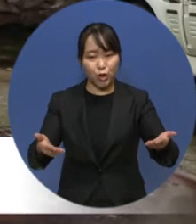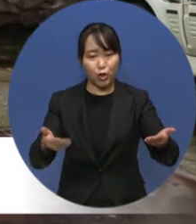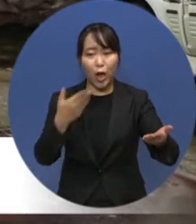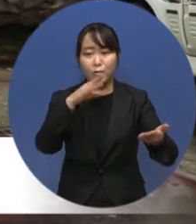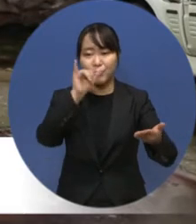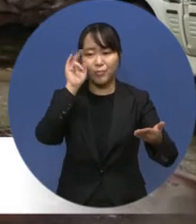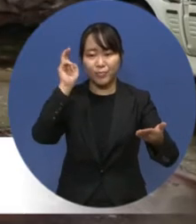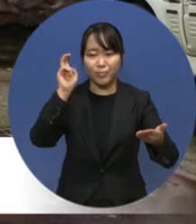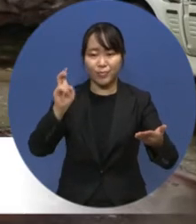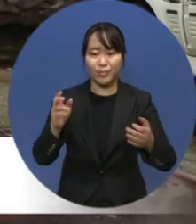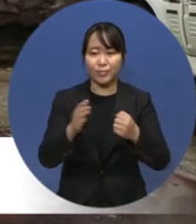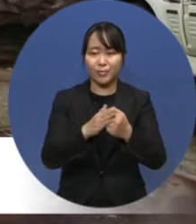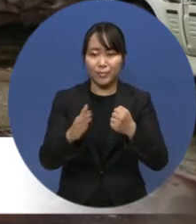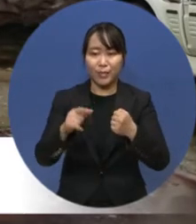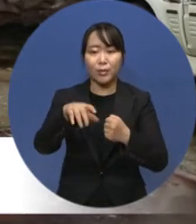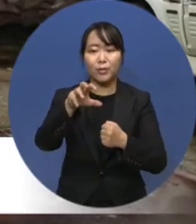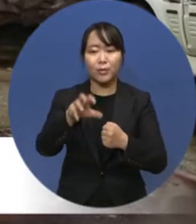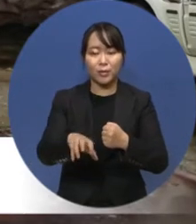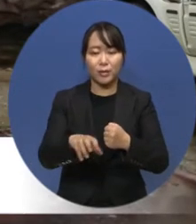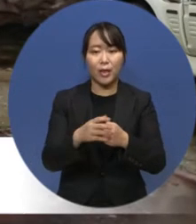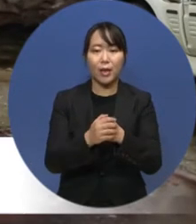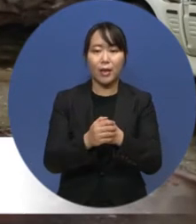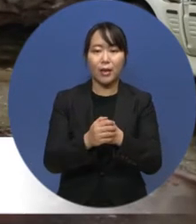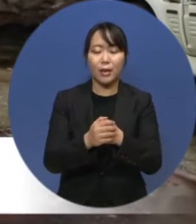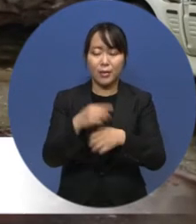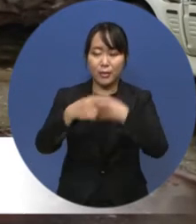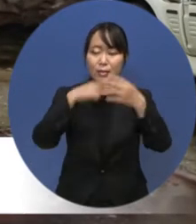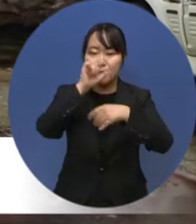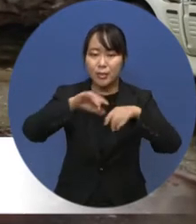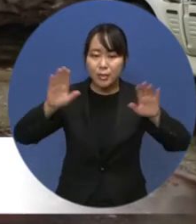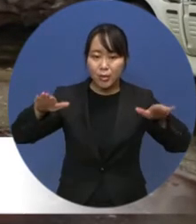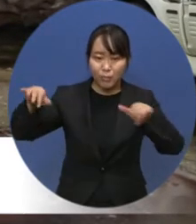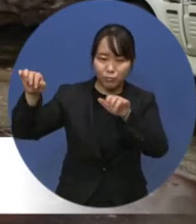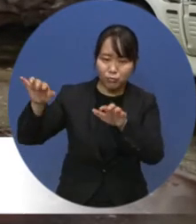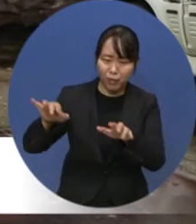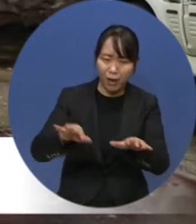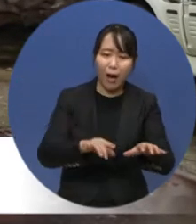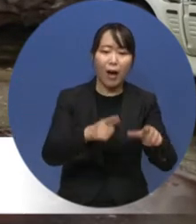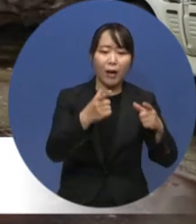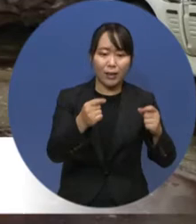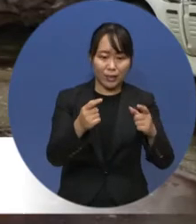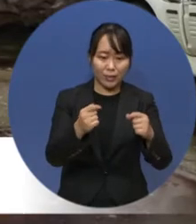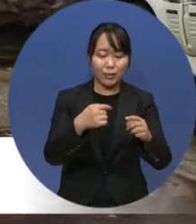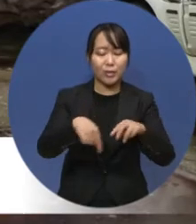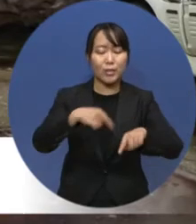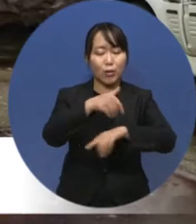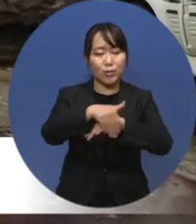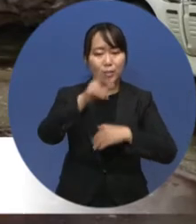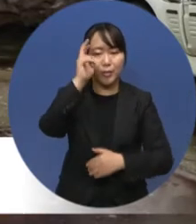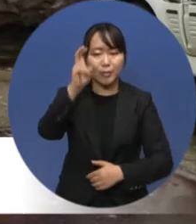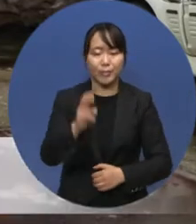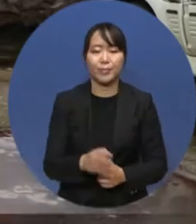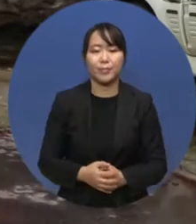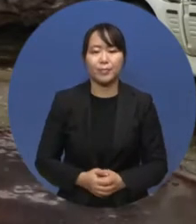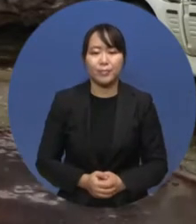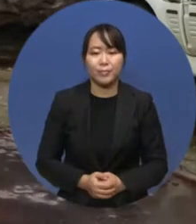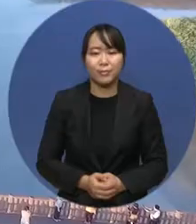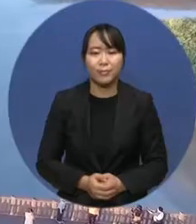것입니다. 그래서 이곳의 야생조류의 서식지 질을 높이는 그런 정책이라고 할 수 있겠습니다.